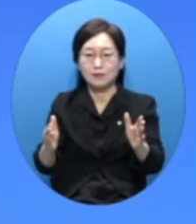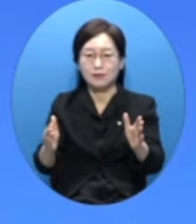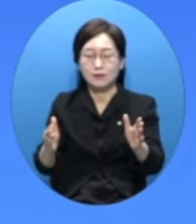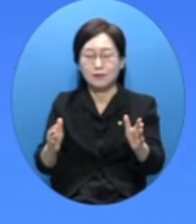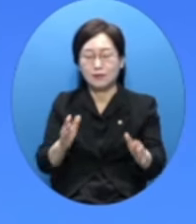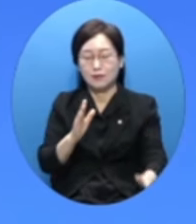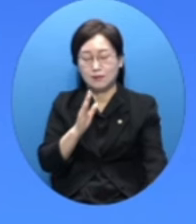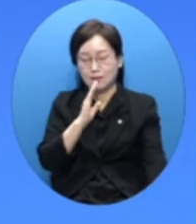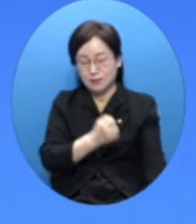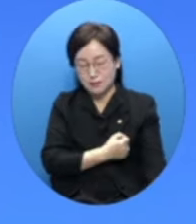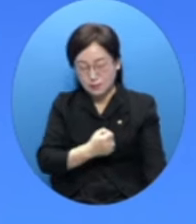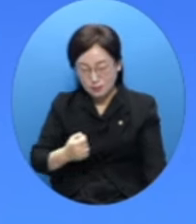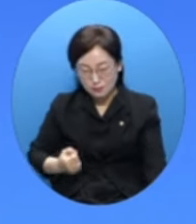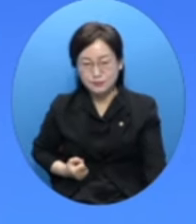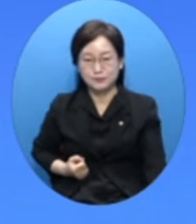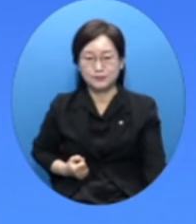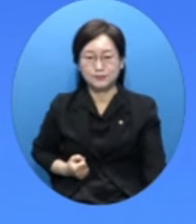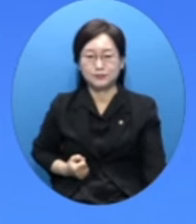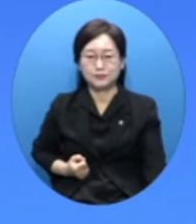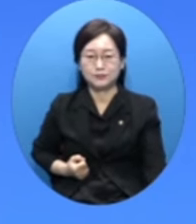정말 헌신하여